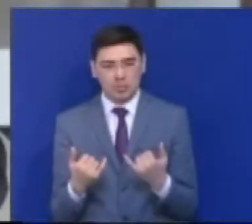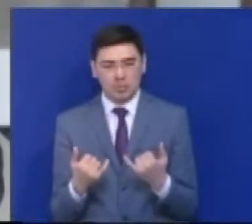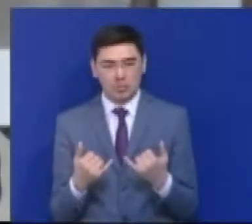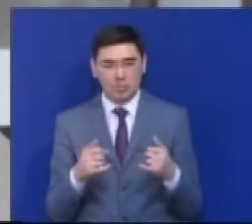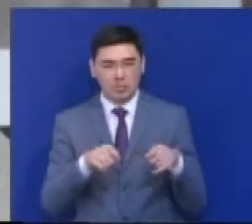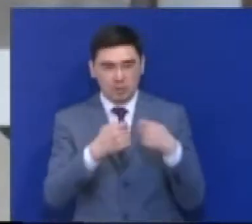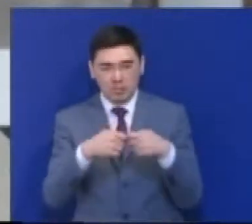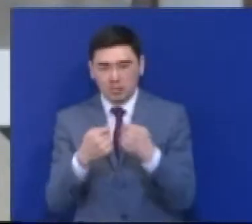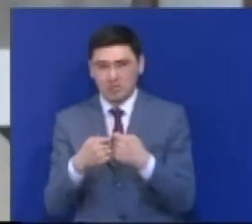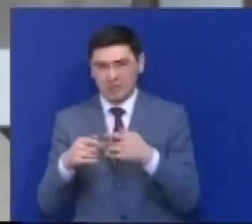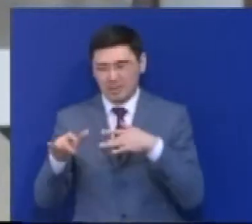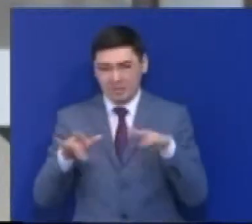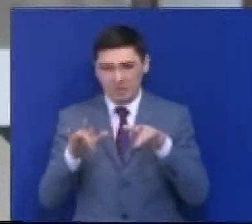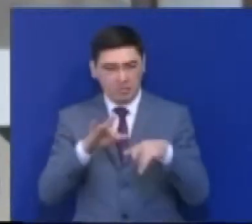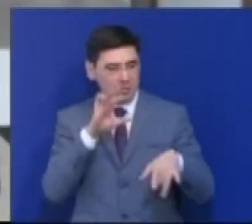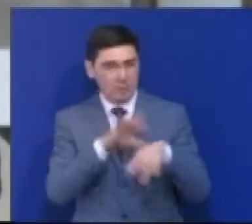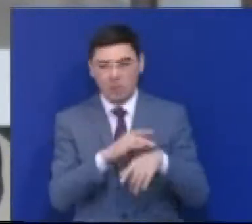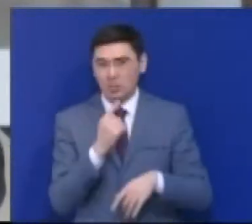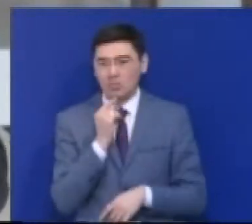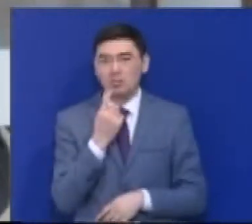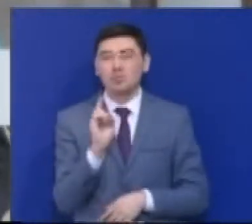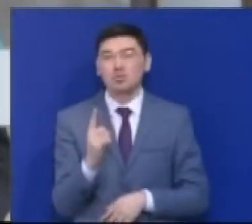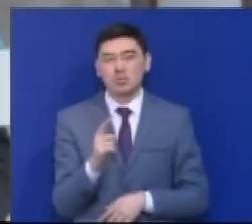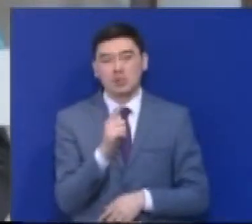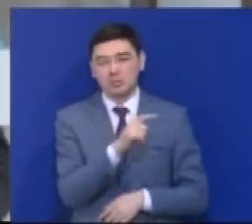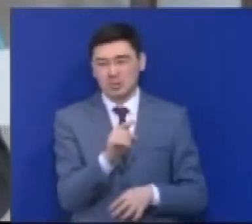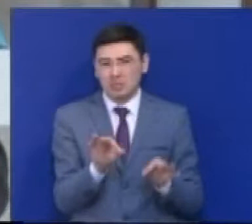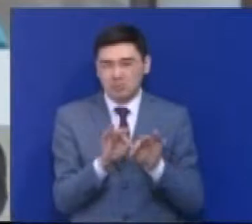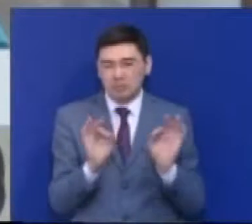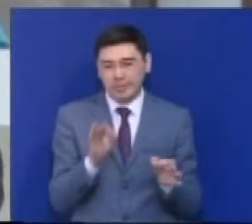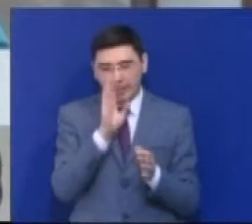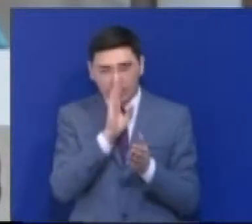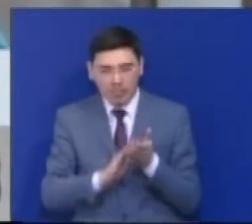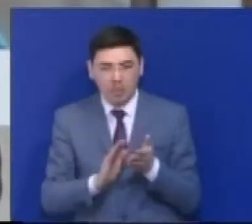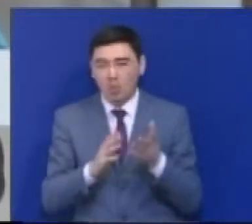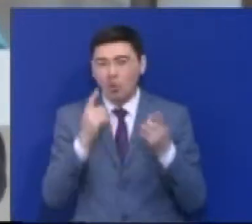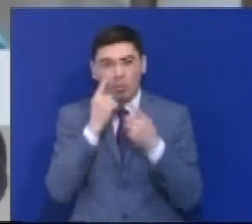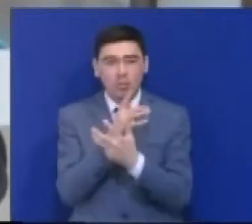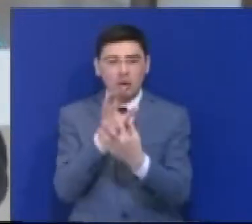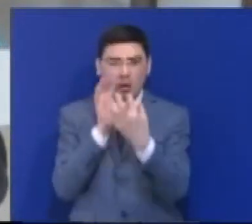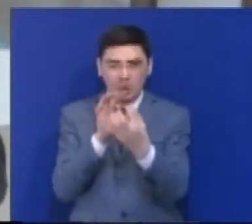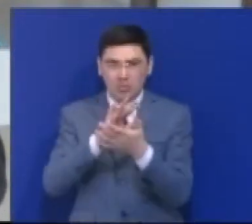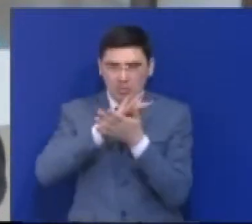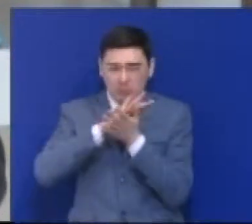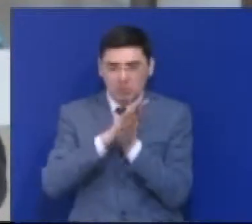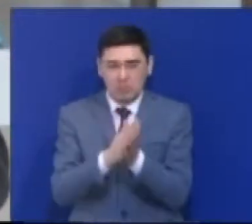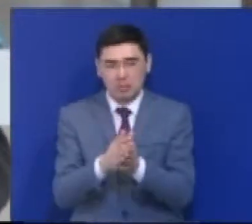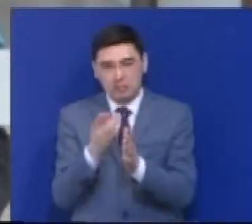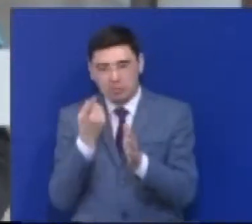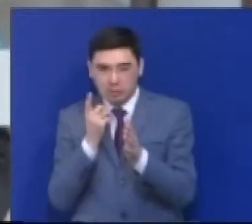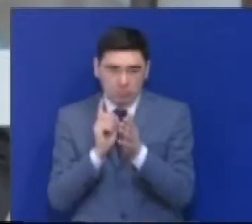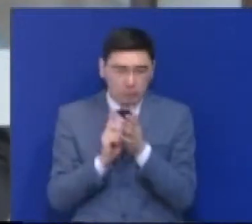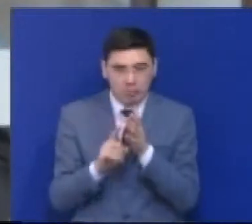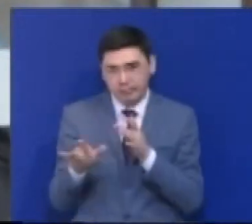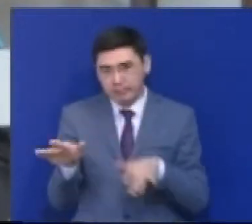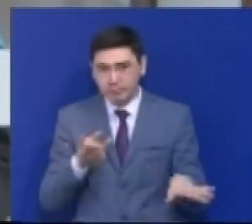қылмыстардың арасында қалта ұрлығын ашу қиын. Өйткені ұрлық әрекеті көпшілік орындарда, қоғамдық көліктерде болады. Ұры топтың ішіне тез сіңіп кетеді.